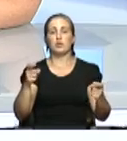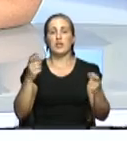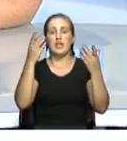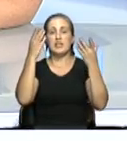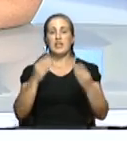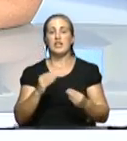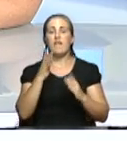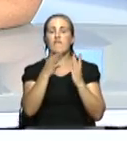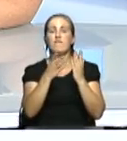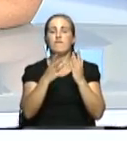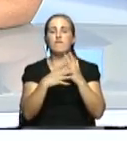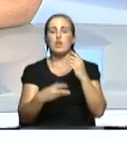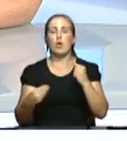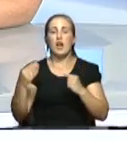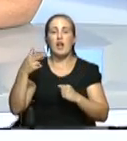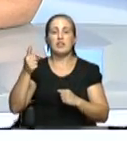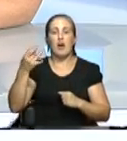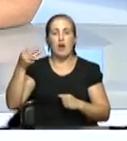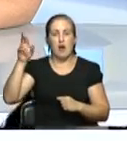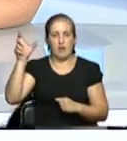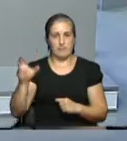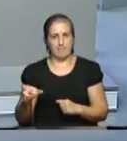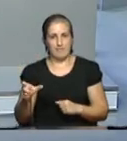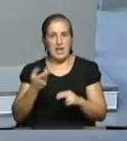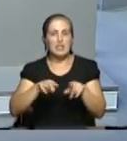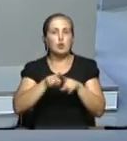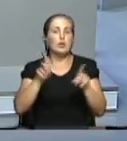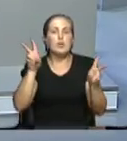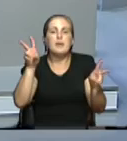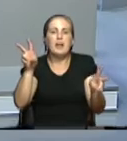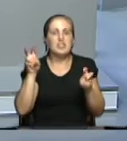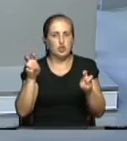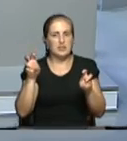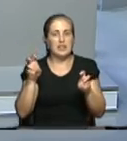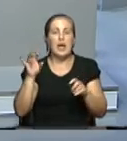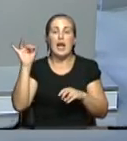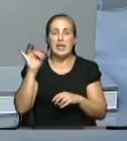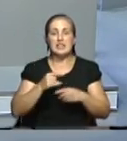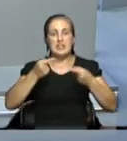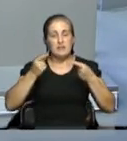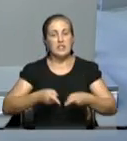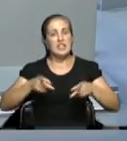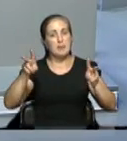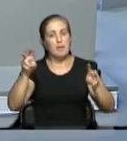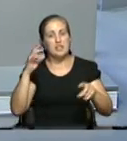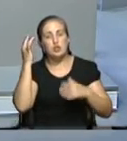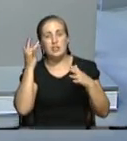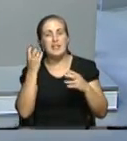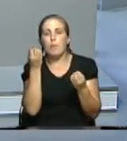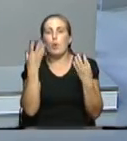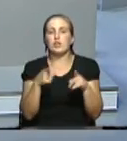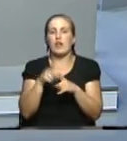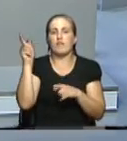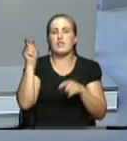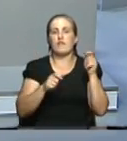виноградари сегодня это одна из если тематических до математически да он действительно тематически это не просто фестиваль